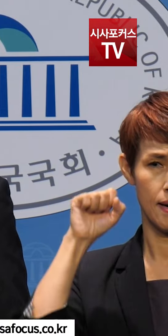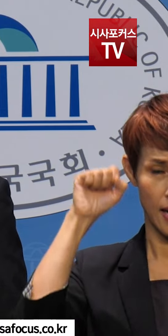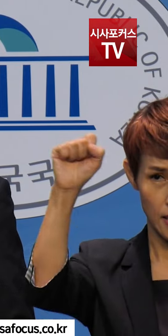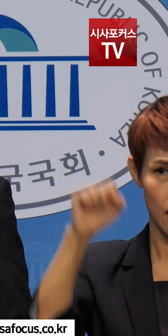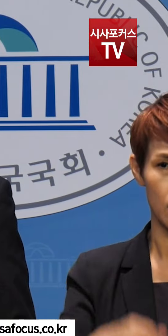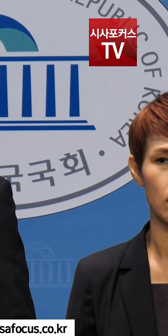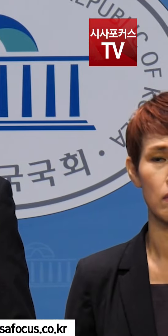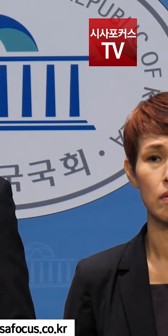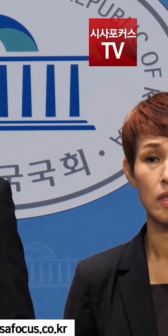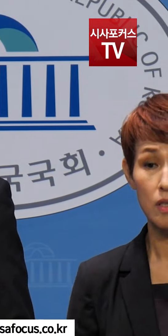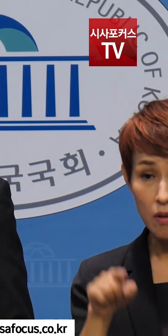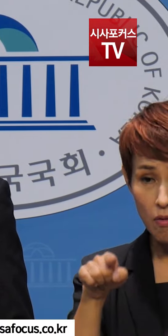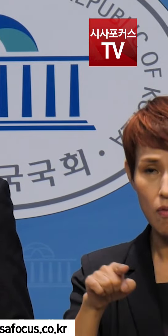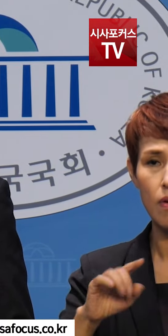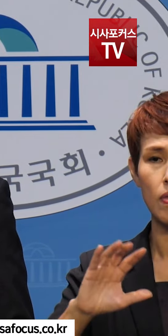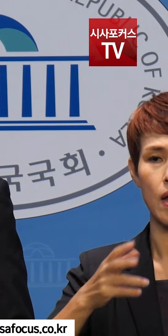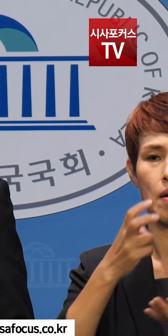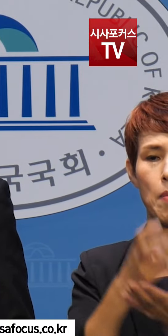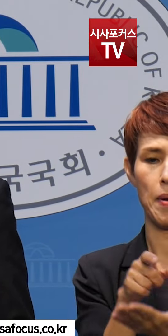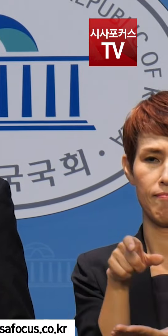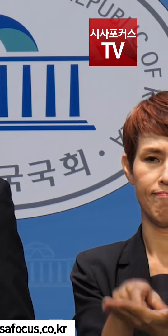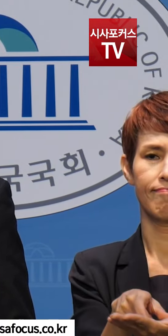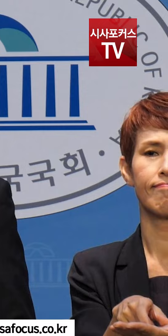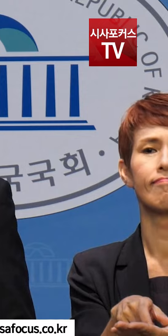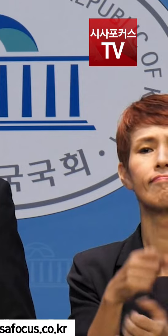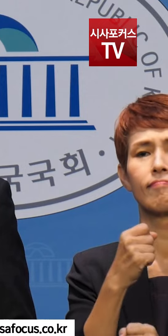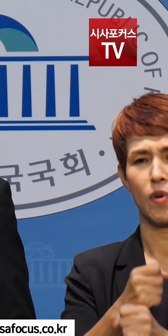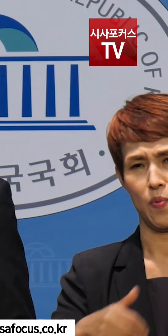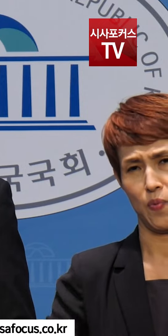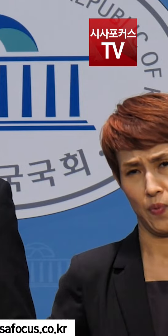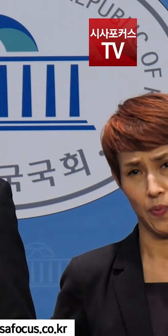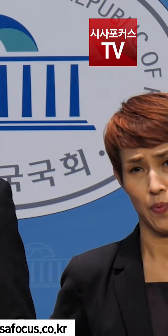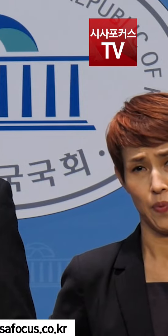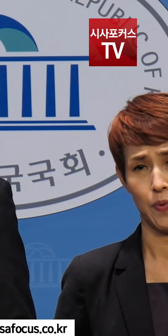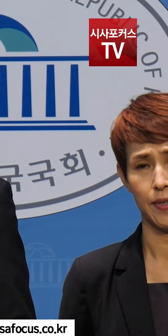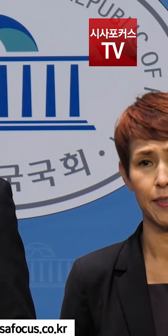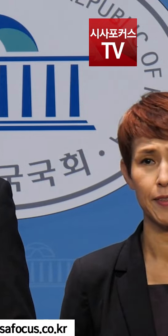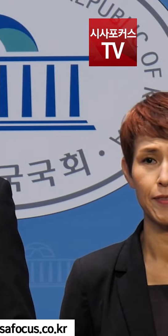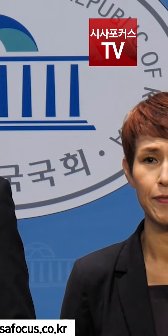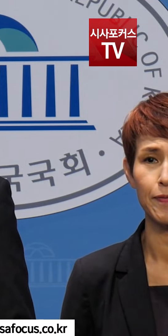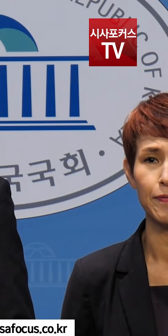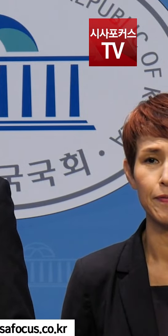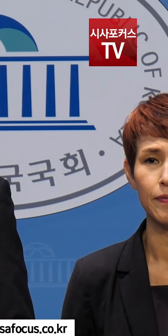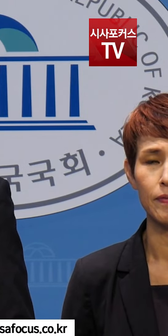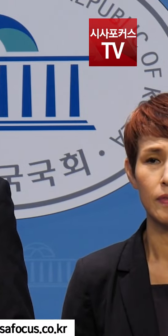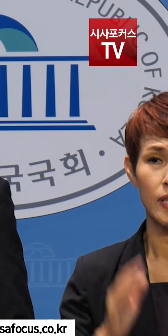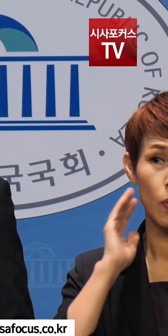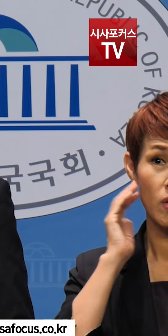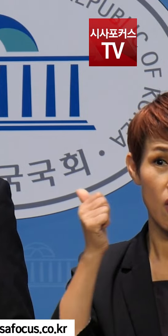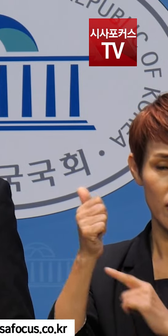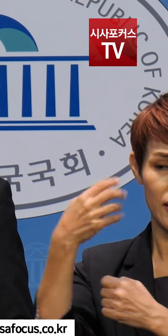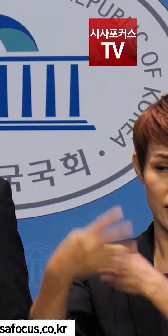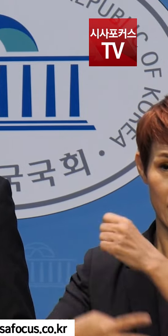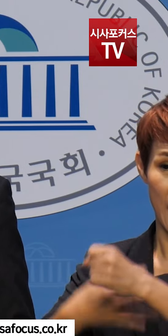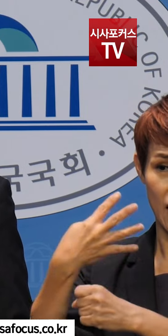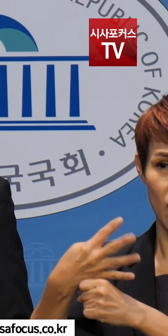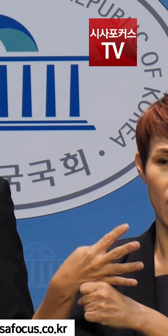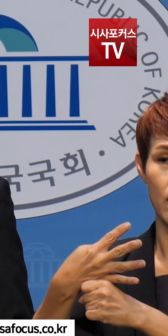60 민주항쟁을 헌법전문에 수록하는 국회로 역사에 기록됩시다. 대통령 4년